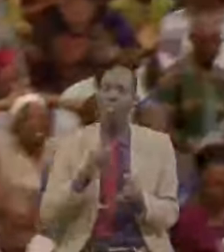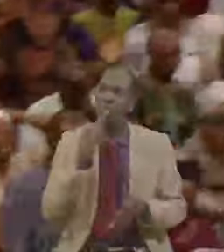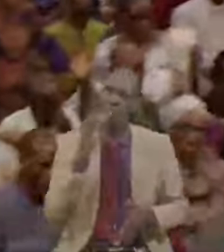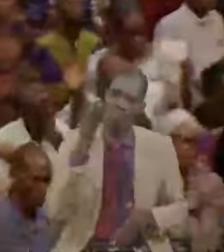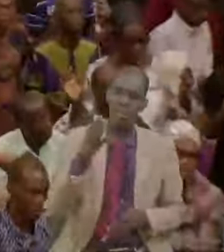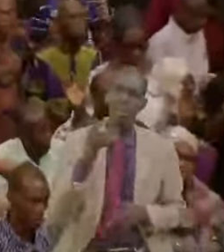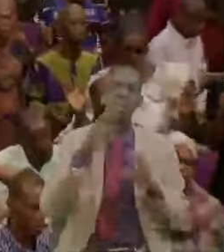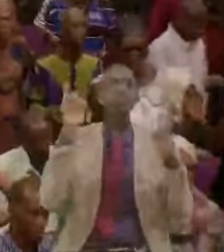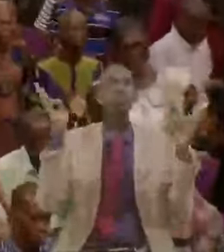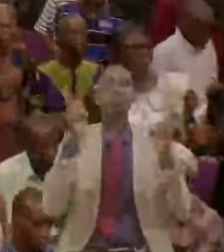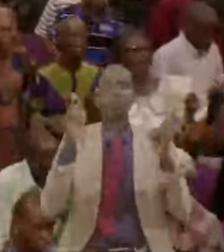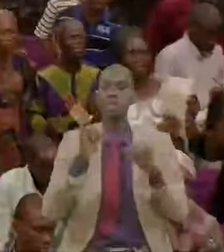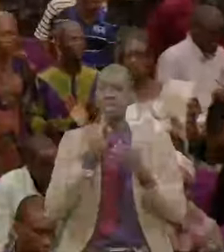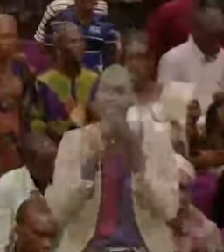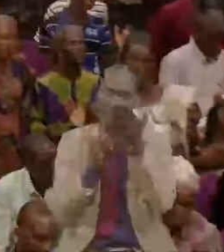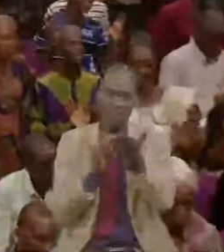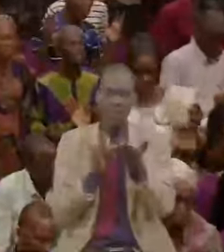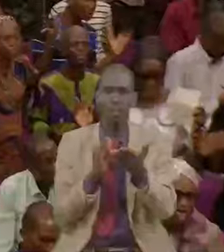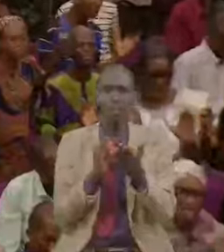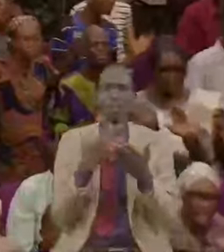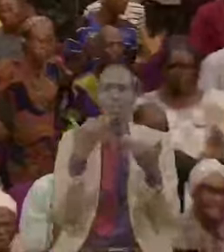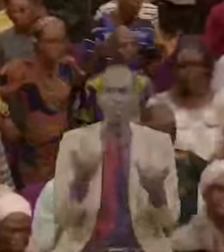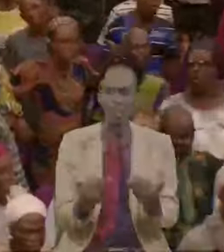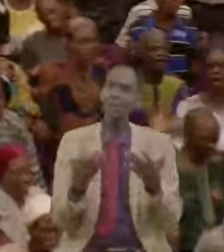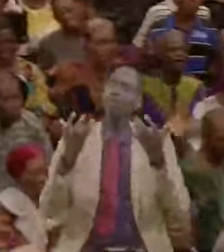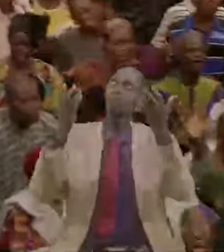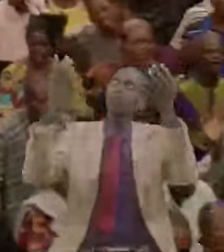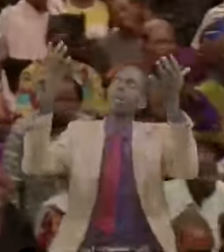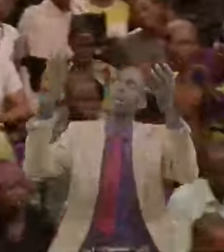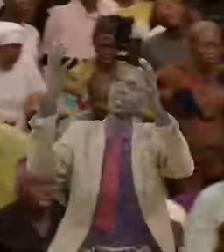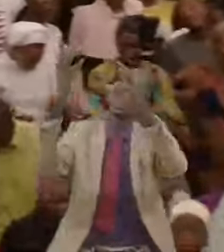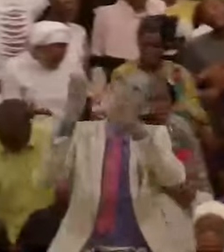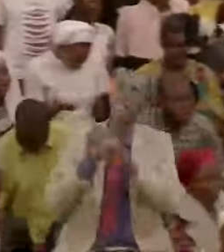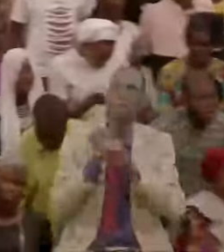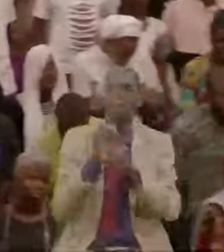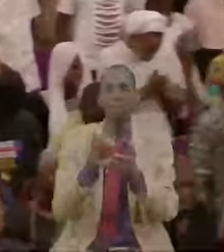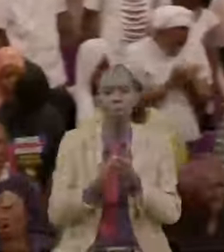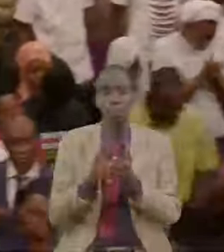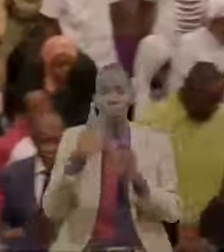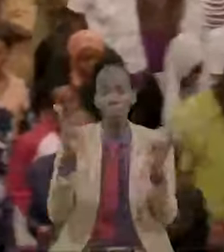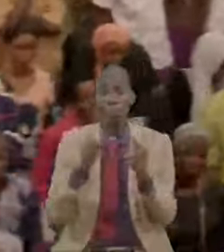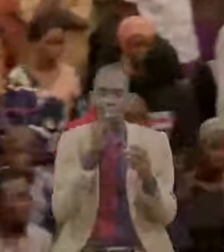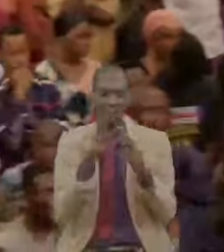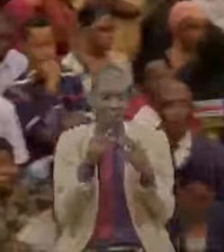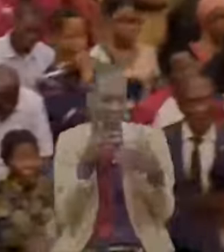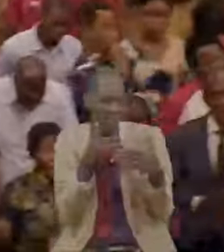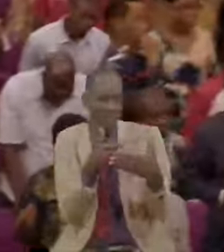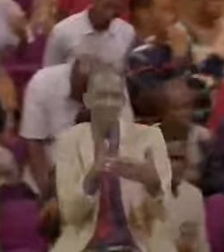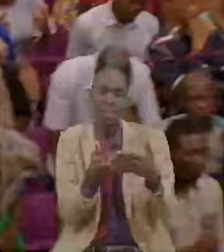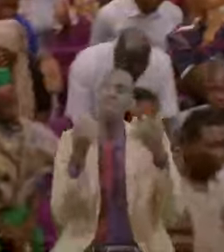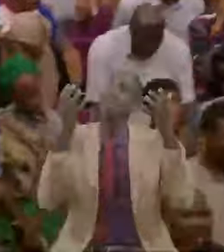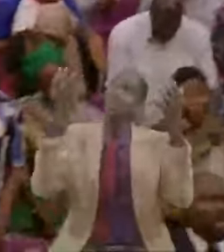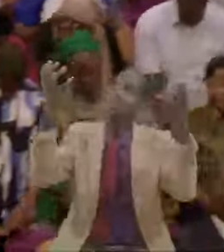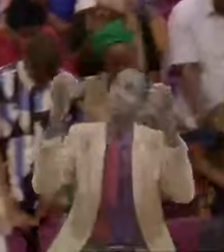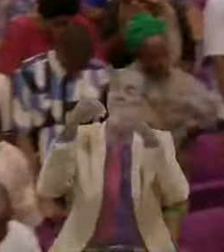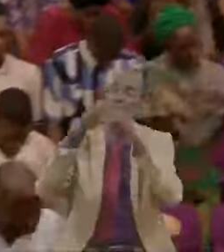La victoire est si proche. Alors tendez la main pour avoir la victoire. Et tendez la main pour avoir la victoire. Il vous donne cela ce